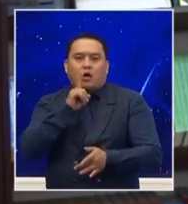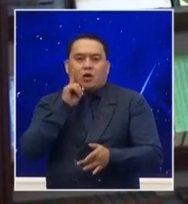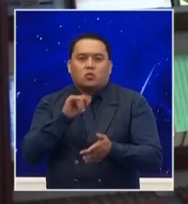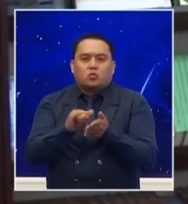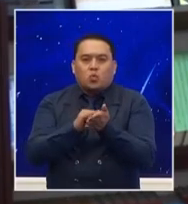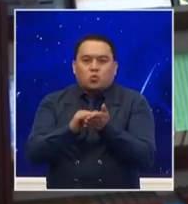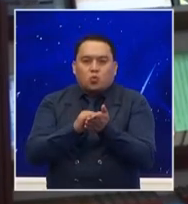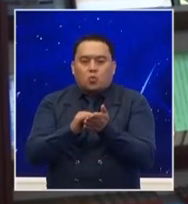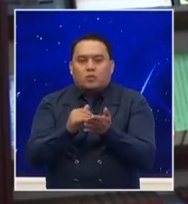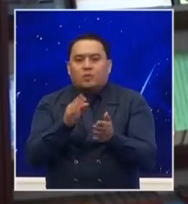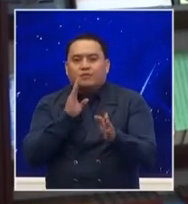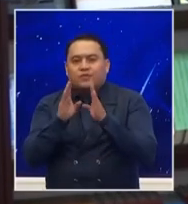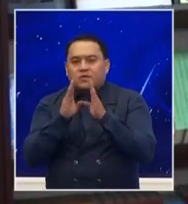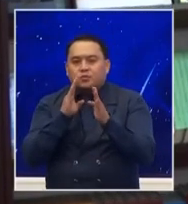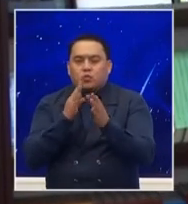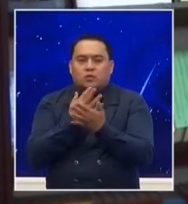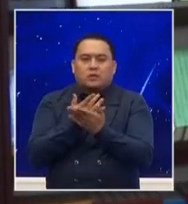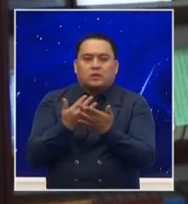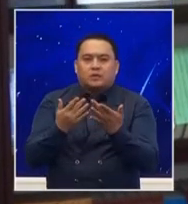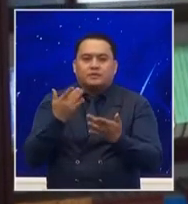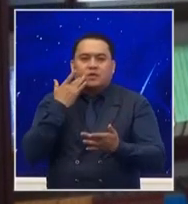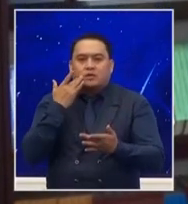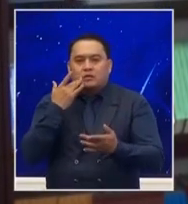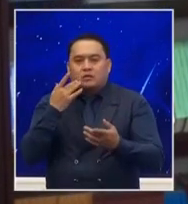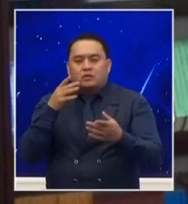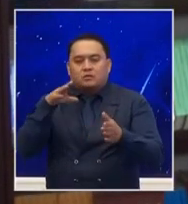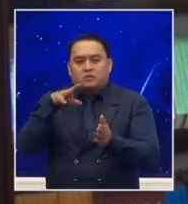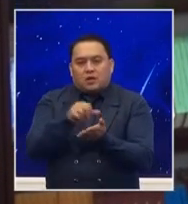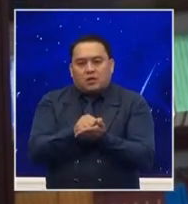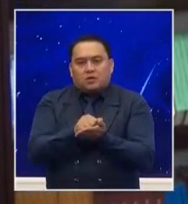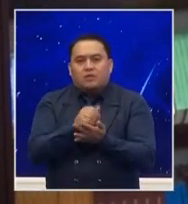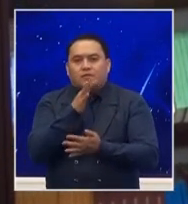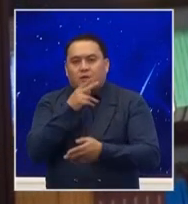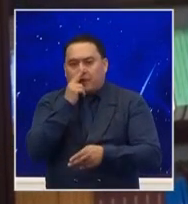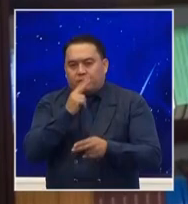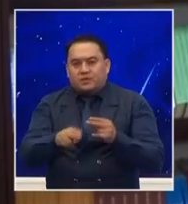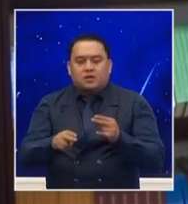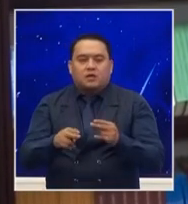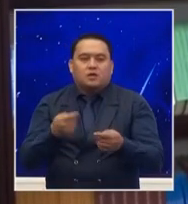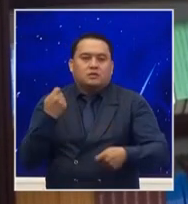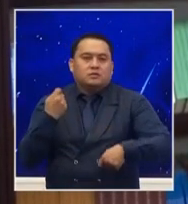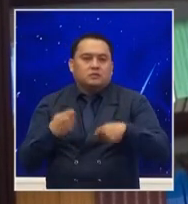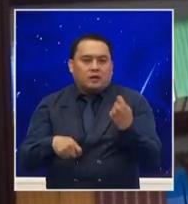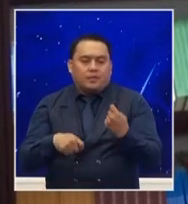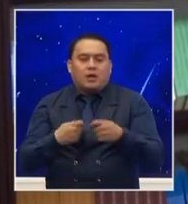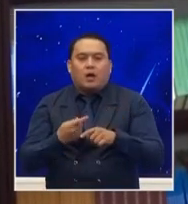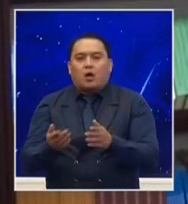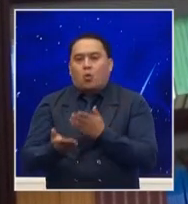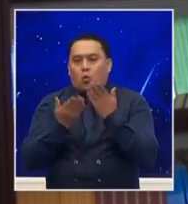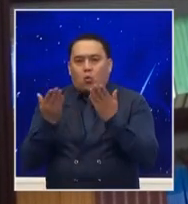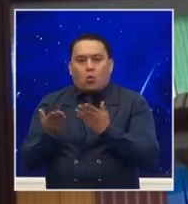YouTube-та, өзгеде мына электронды құралдармен көп уақытын өткізеді, уақытын жоғалтады. Ал кітап оқығанға